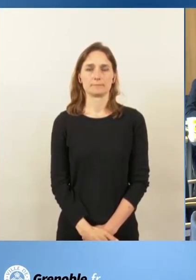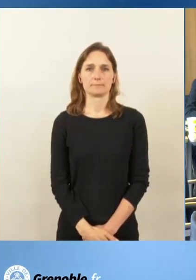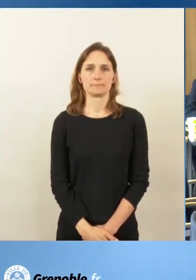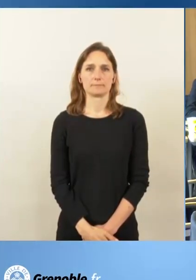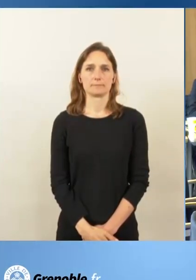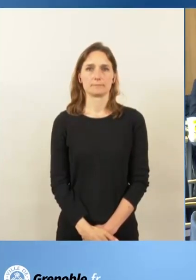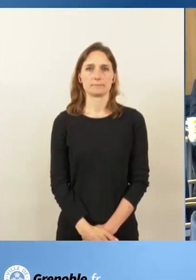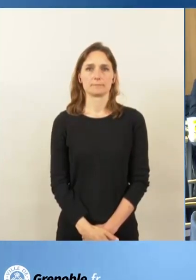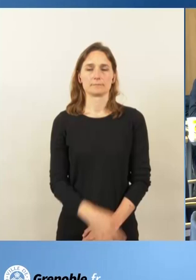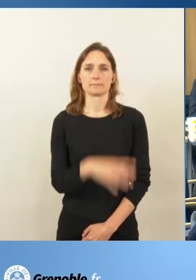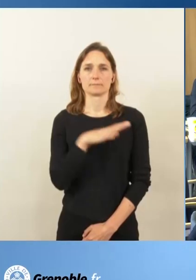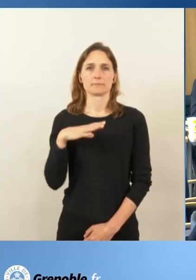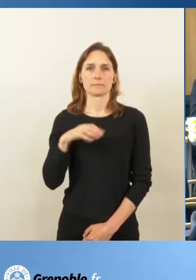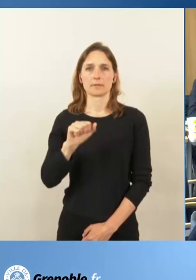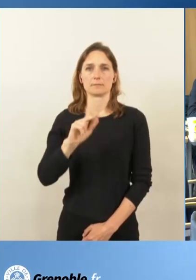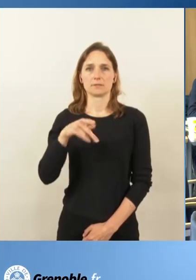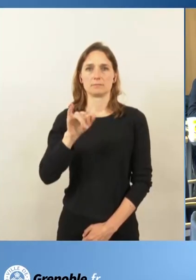Dominique spinny